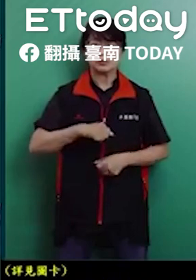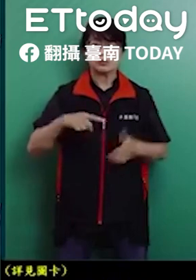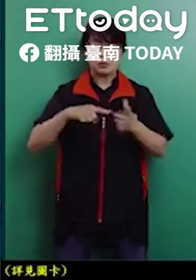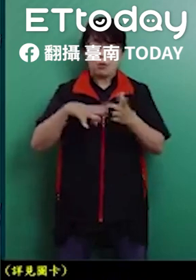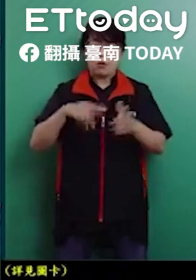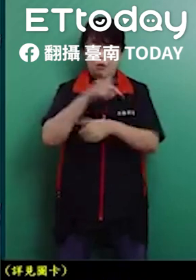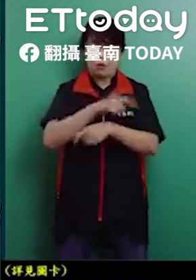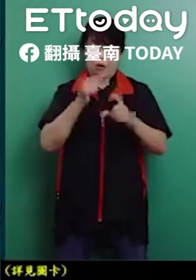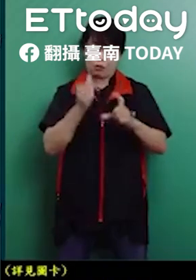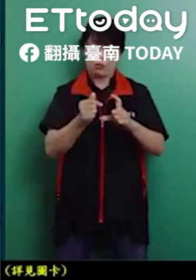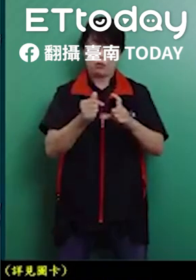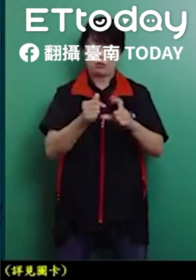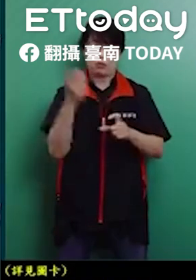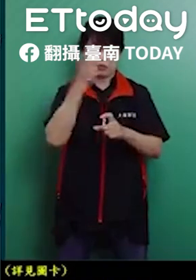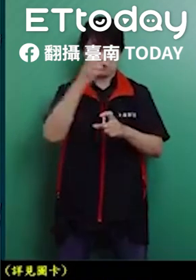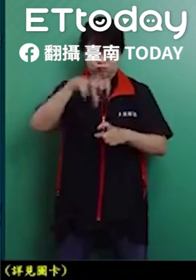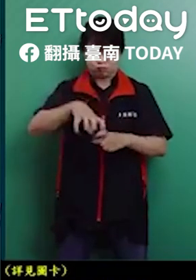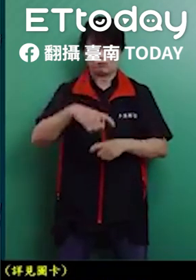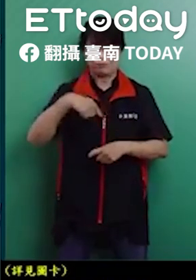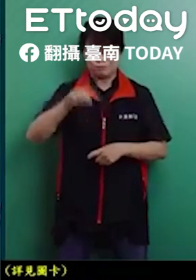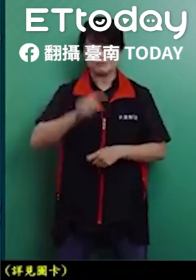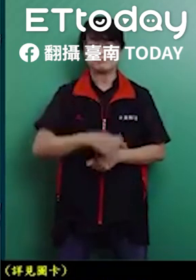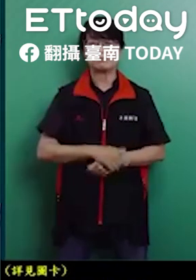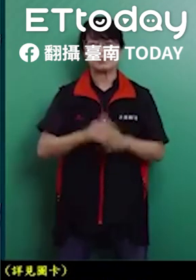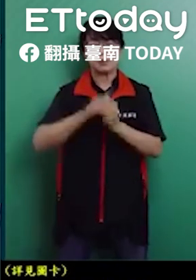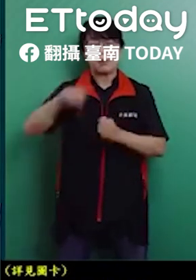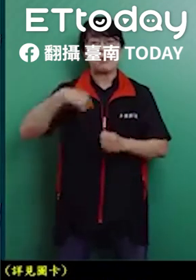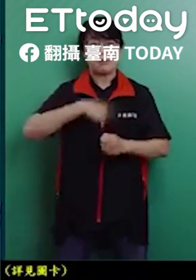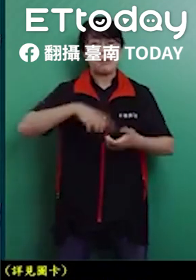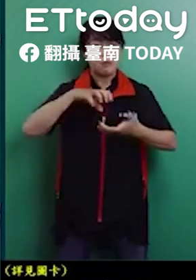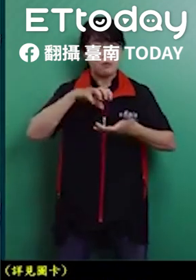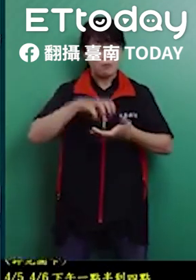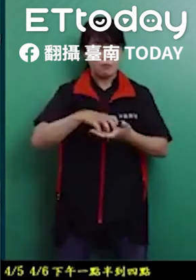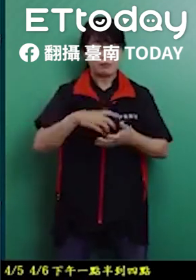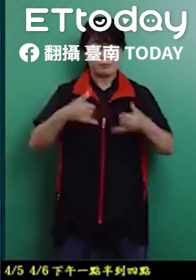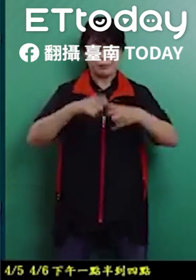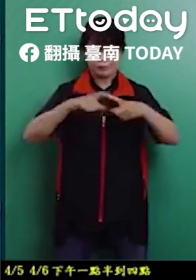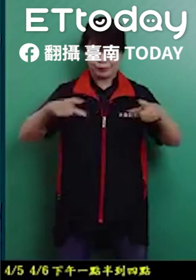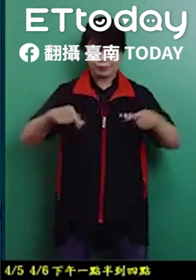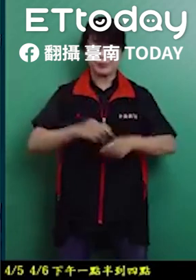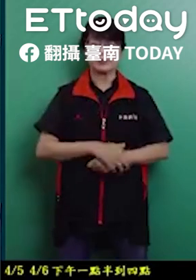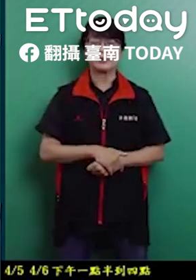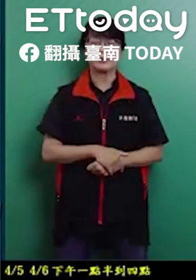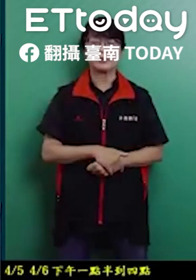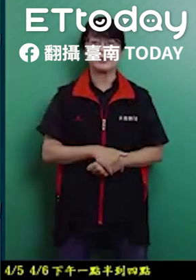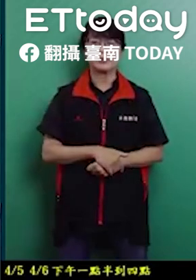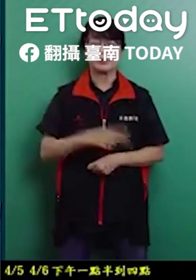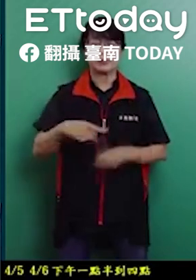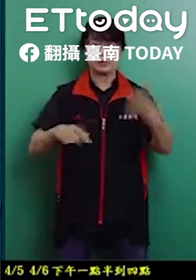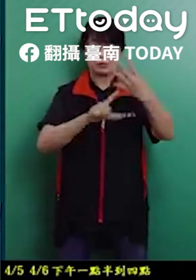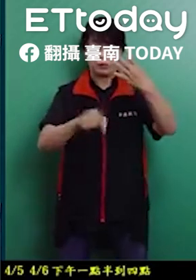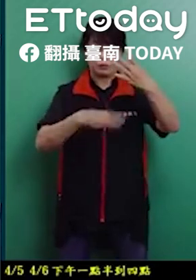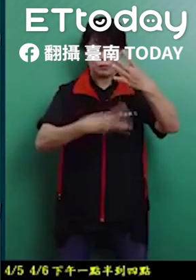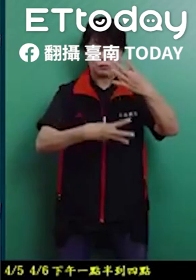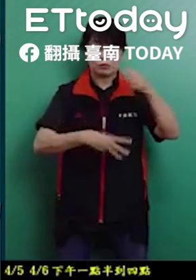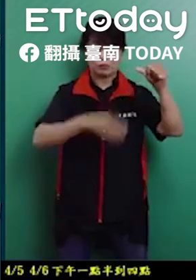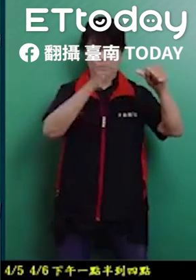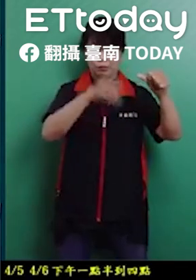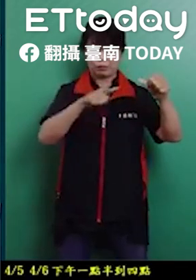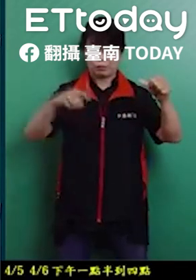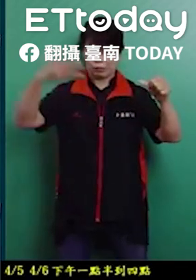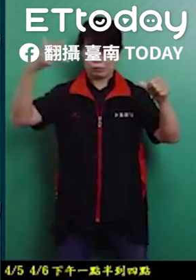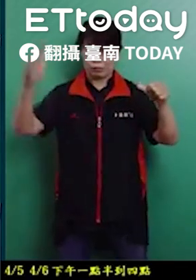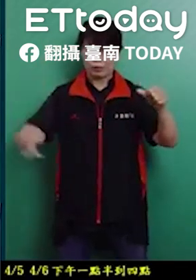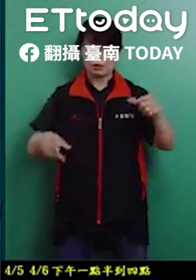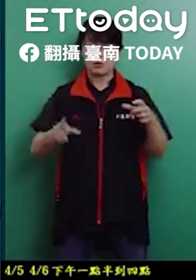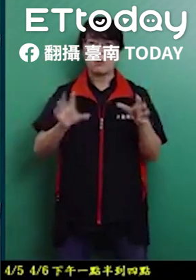柏娱乐中心去筛检哦，也拜托大家记得带身份证跟健保卡。另外是在4月3号5点半到8点半